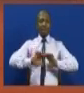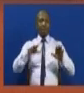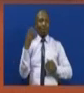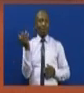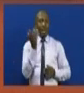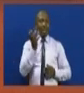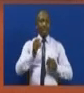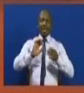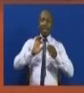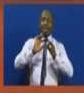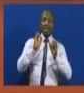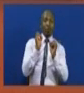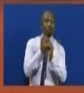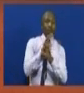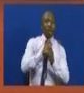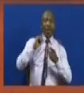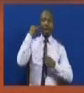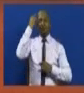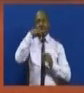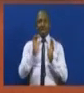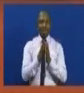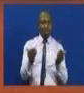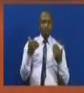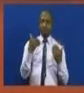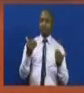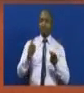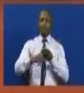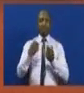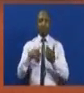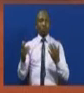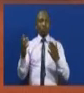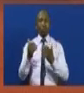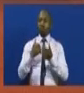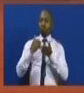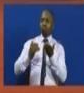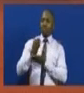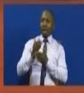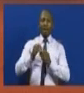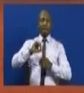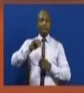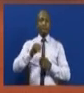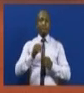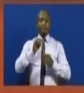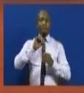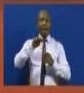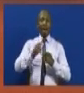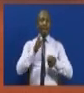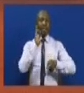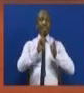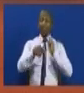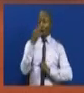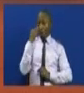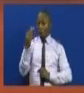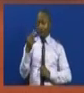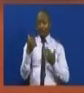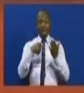kijamii, Instagram, Twitter pamoja na Facebook. Kwa sasa basi tuende tukakutembeze katika makala ya Tembea Uone, na usiku huu